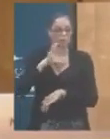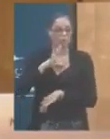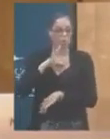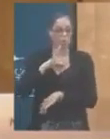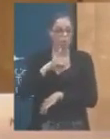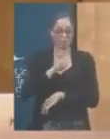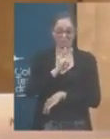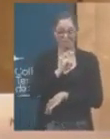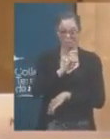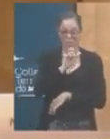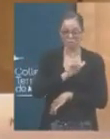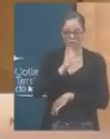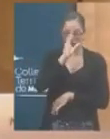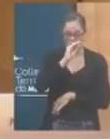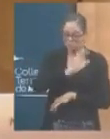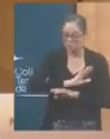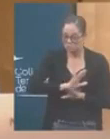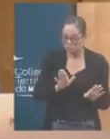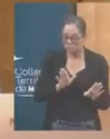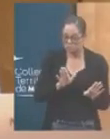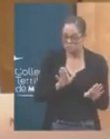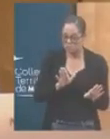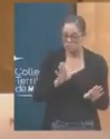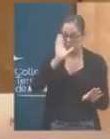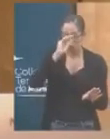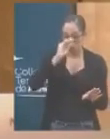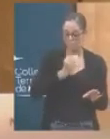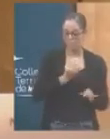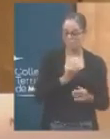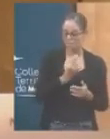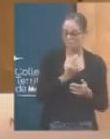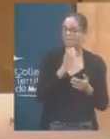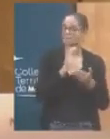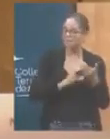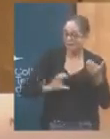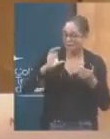quarantaine d'étudiants, c'est-à-dire que les étudiants martiniquais et caraïbéens